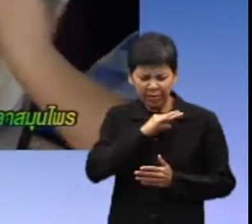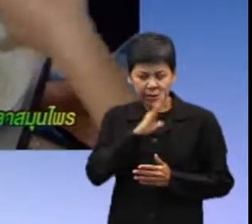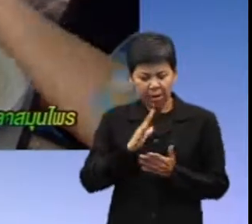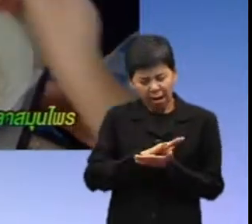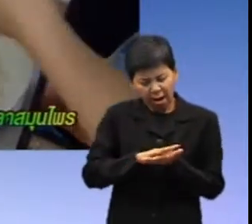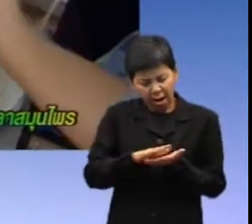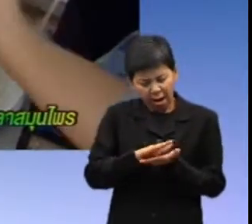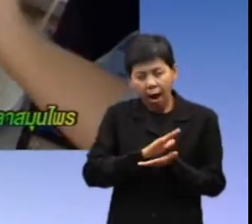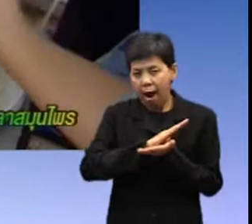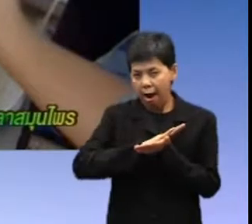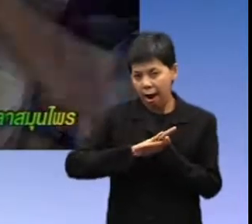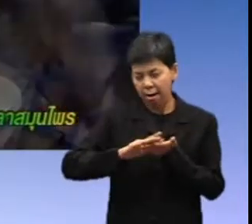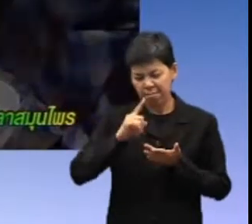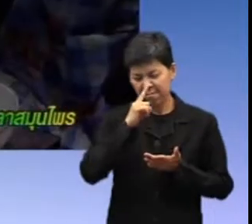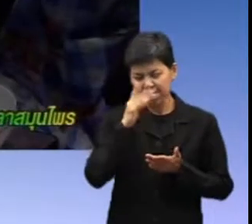คาว